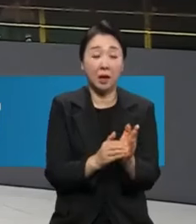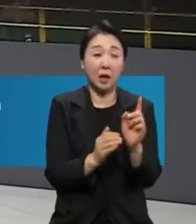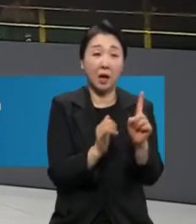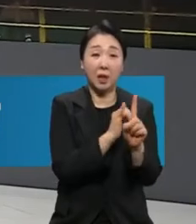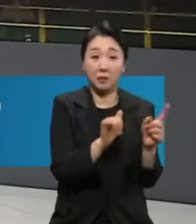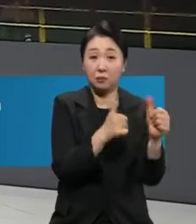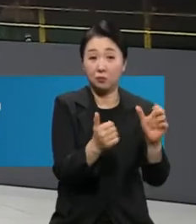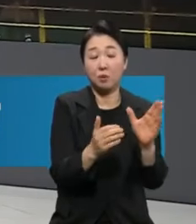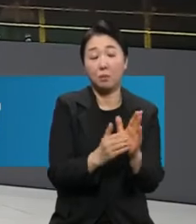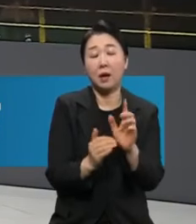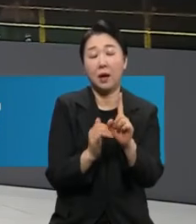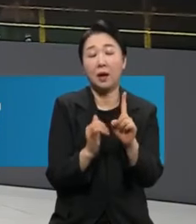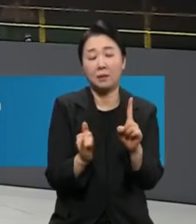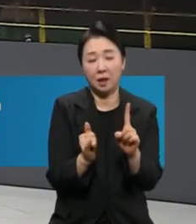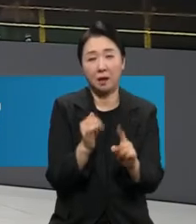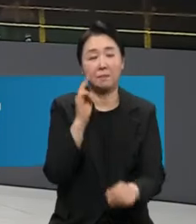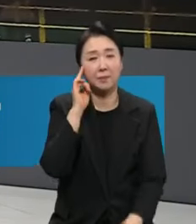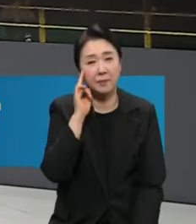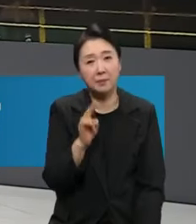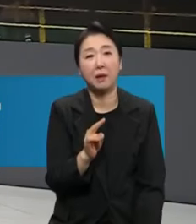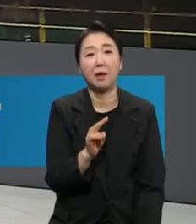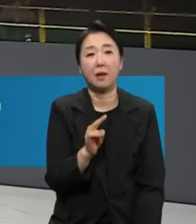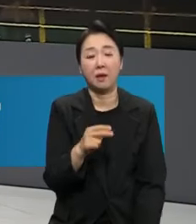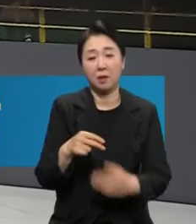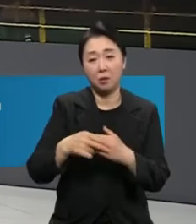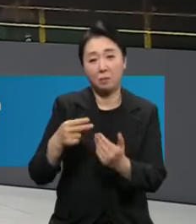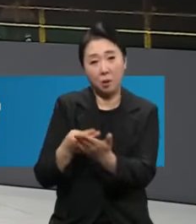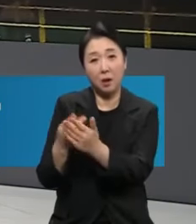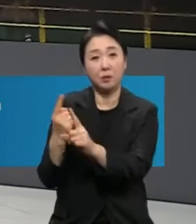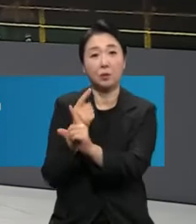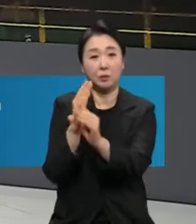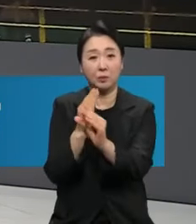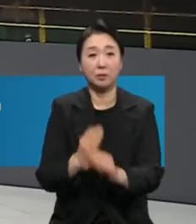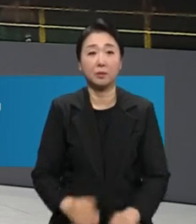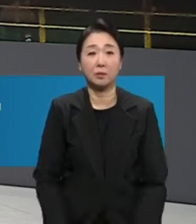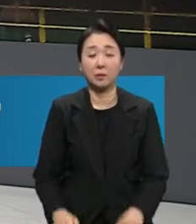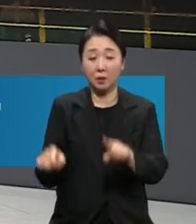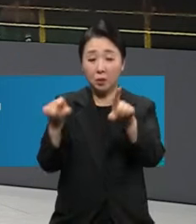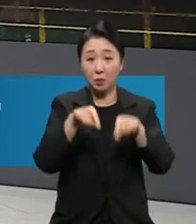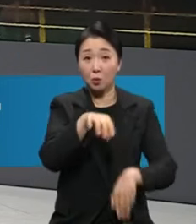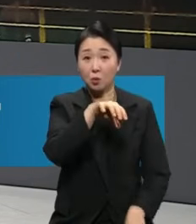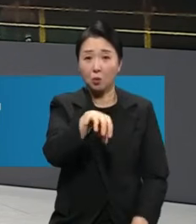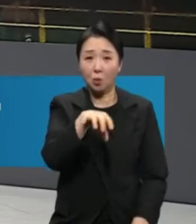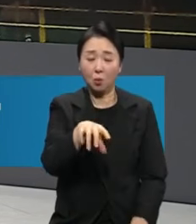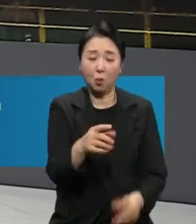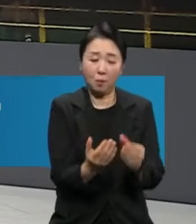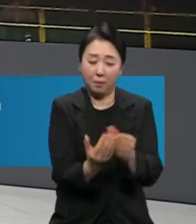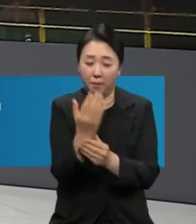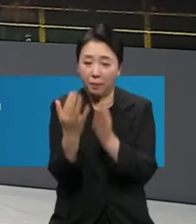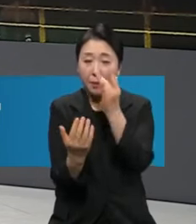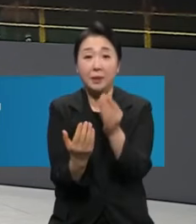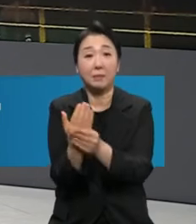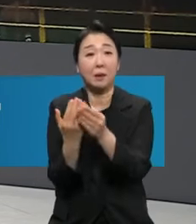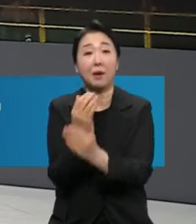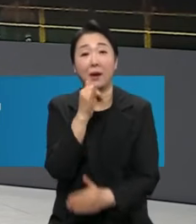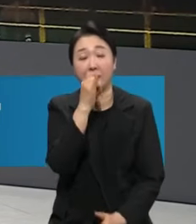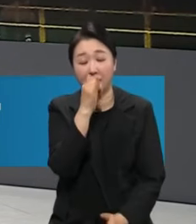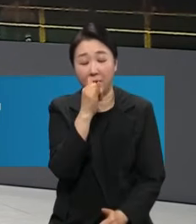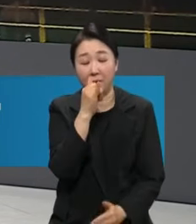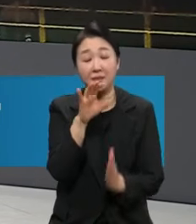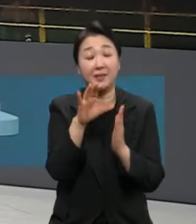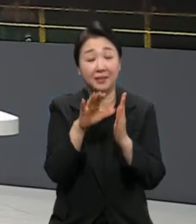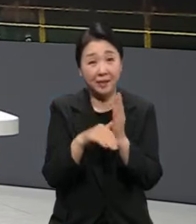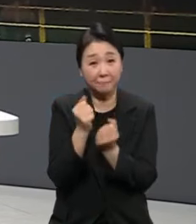명이 숨지고 한 명은 크게 다쳐 병원에서 치료를 받고 있습니다 전국 곳곳에서 크고 작은 화제도 있 따랐습니다 밤사이